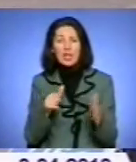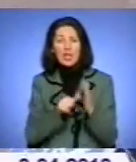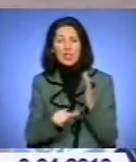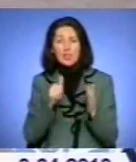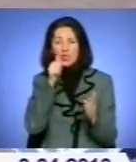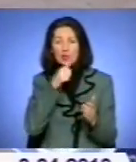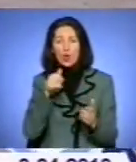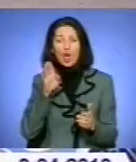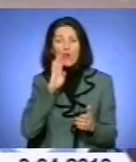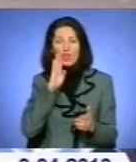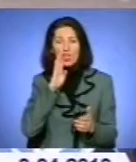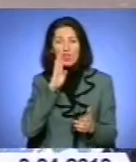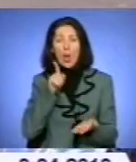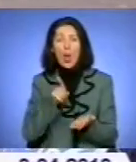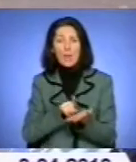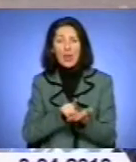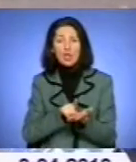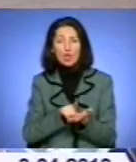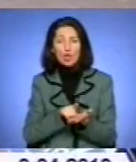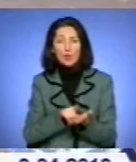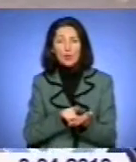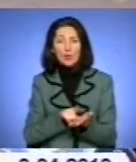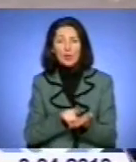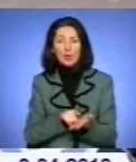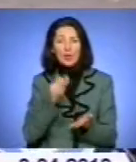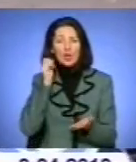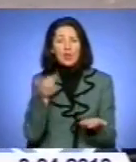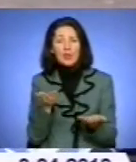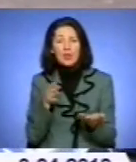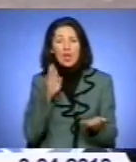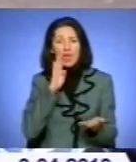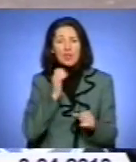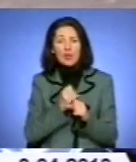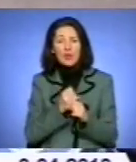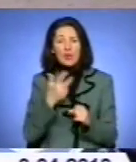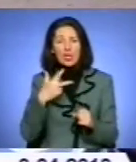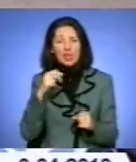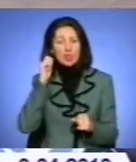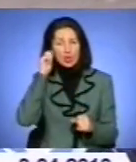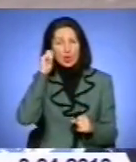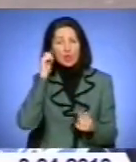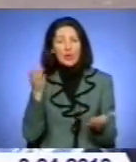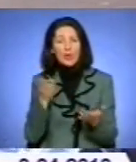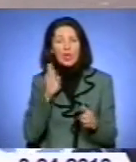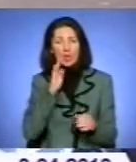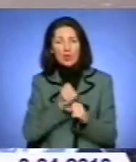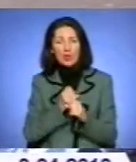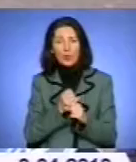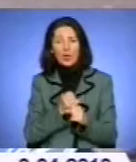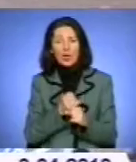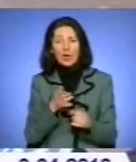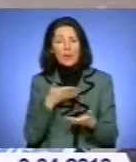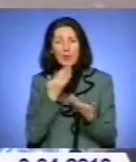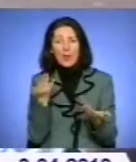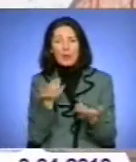років жінці на пенсію. Ну де вона виробила 30 років? Ну де вона виробить? Вона не має